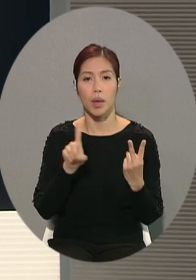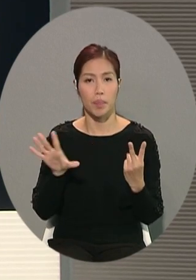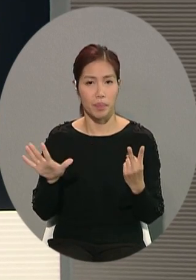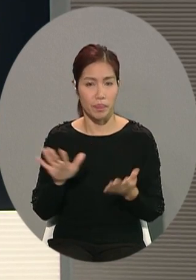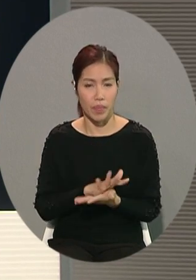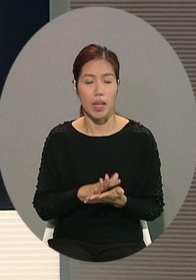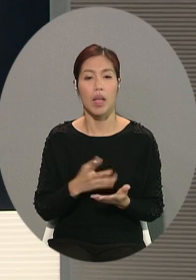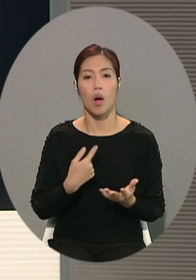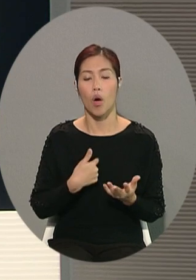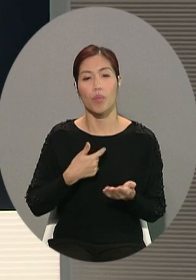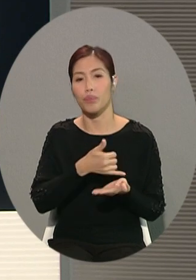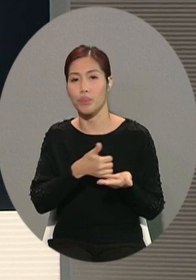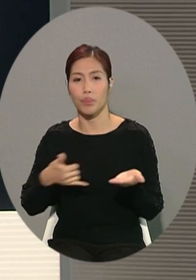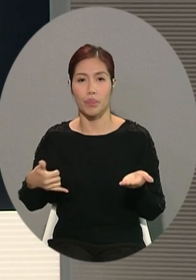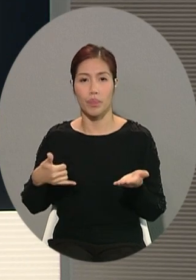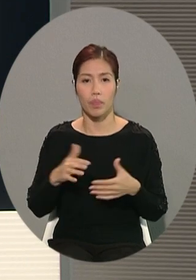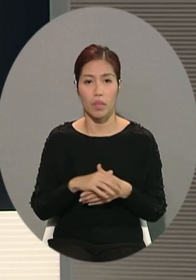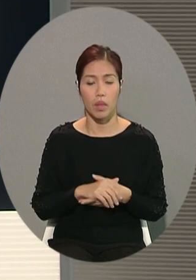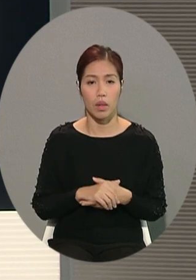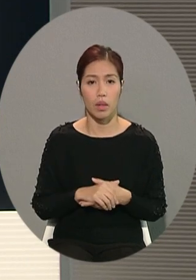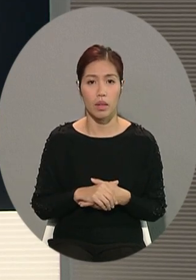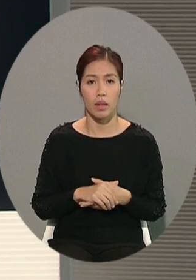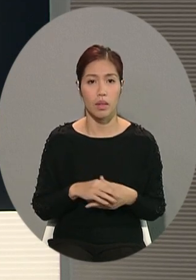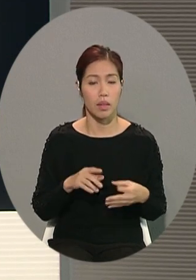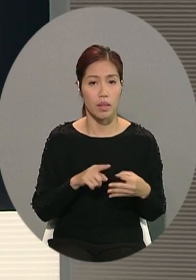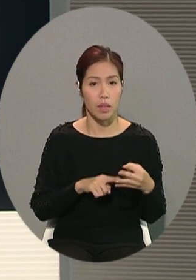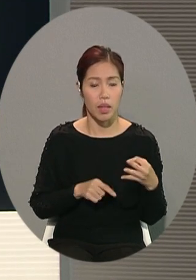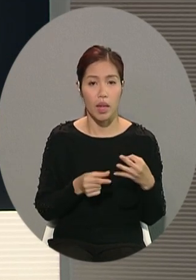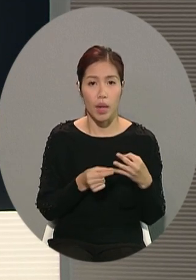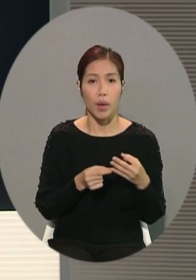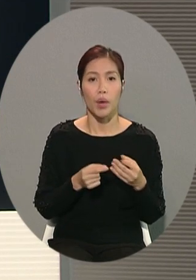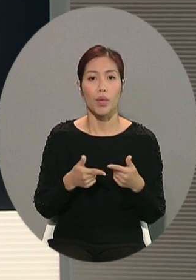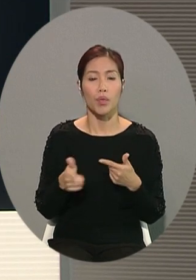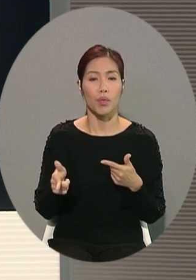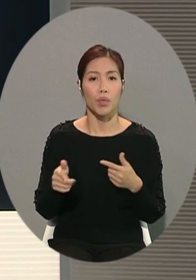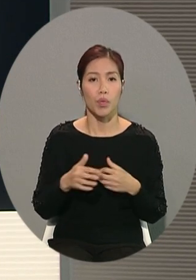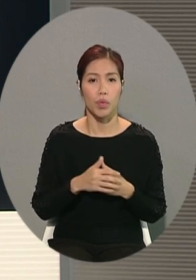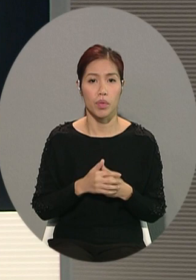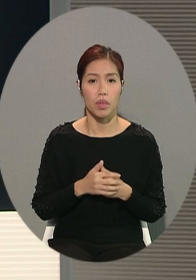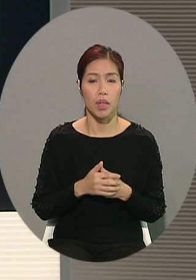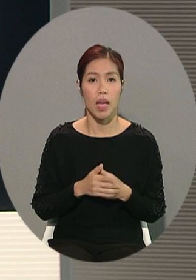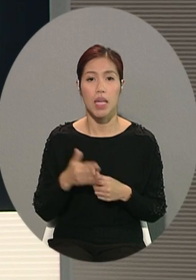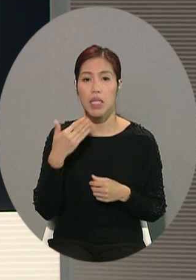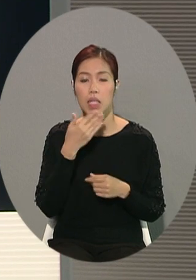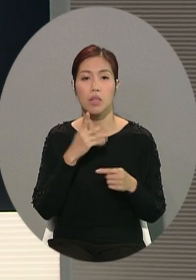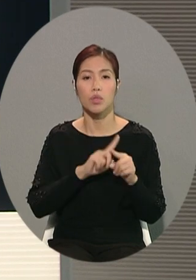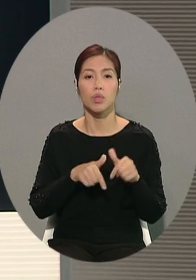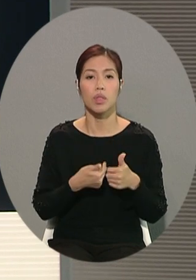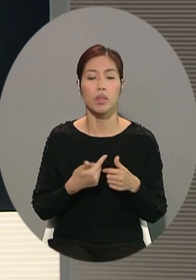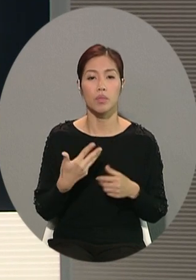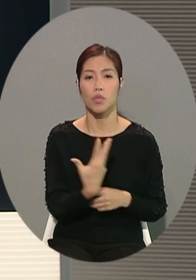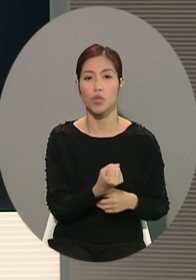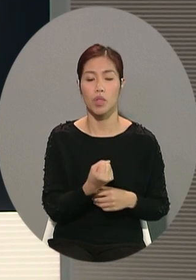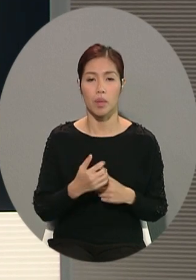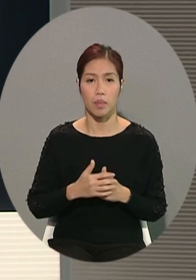我先離開民主黨。狄志遠係我做青少年時候嘅，佢係個青少年中心嘅主任。我